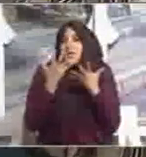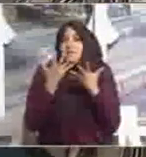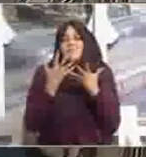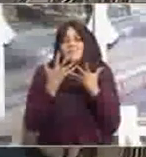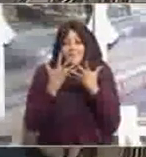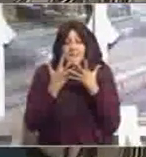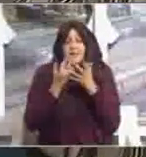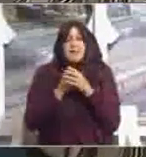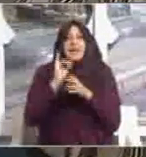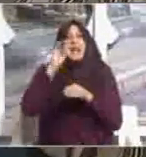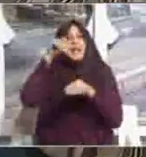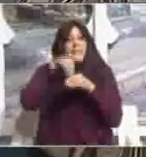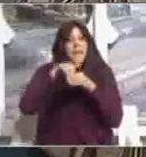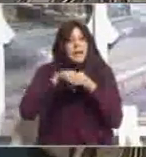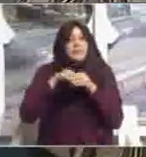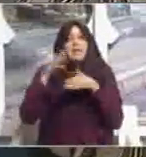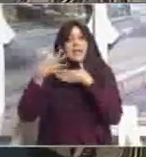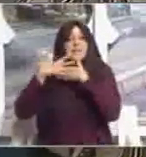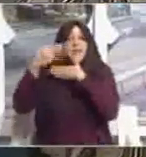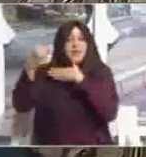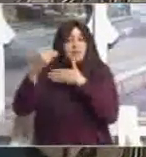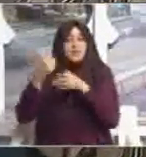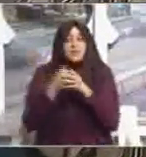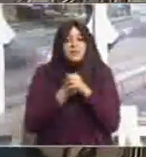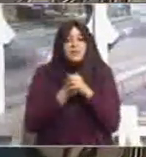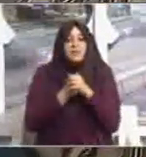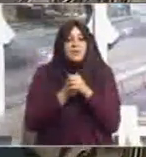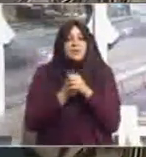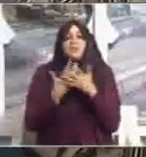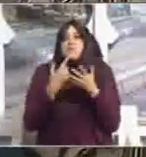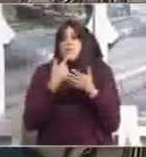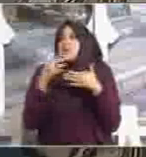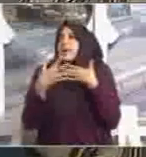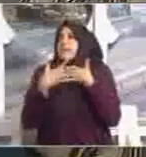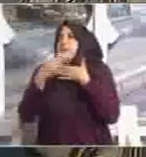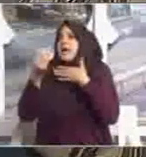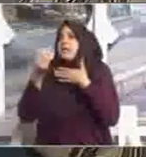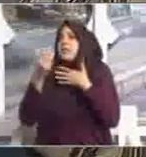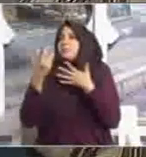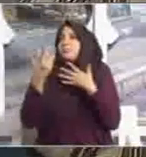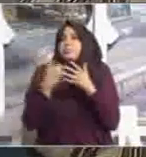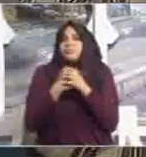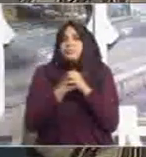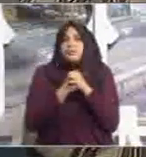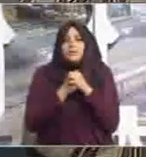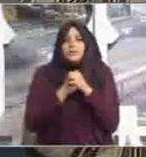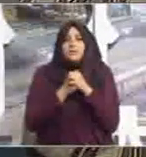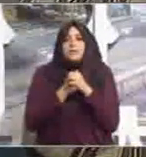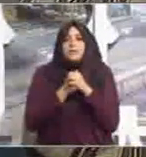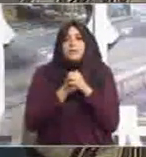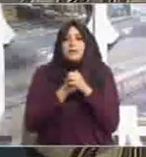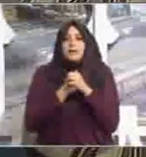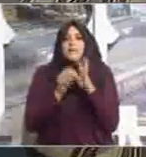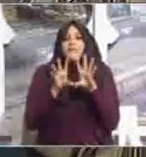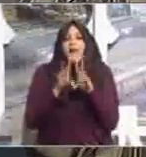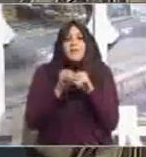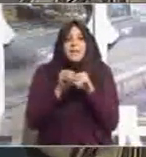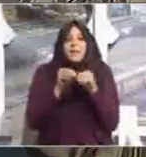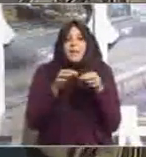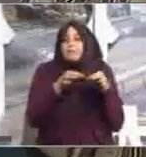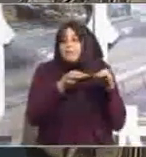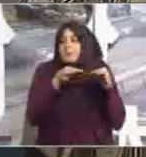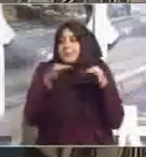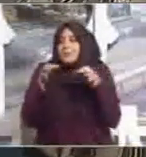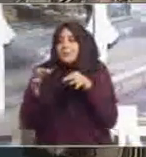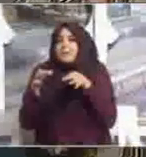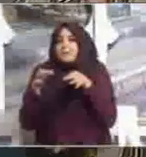داخليه وخارجيه. صح. تاثيرات خارجيه كتعرف بمعنى صح. يعني الانسان المسلم الاسره تاعو محافظه كذا،